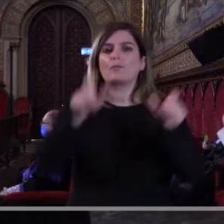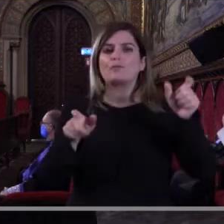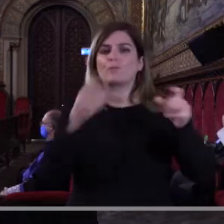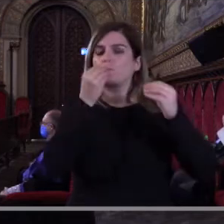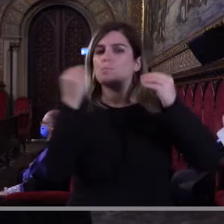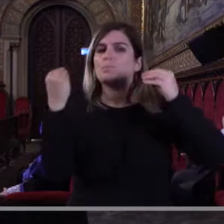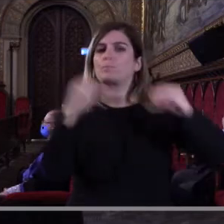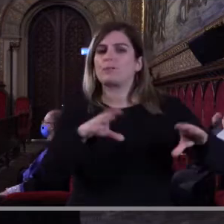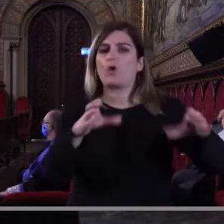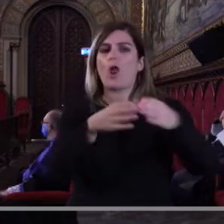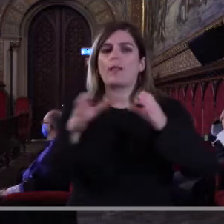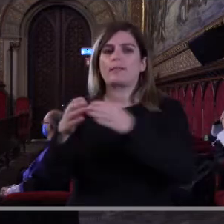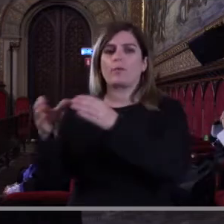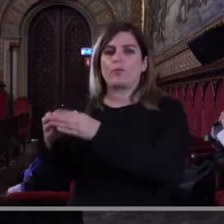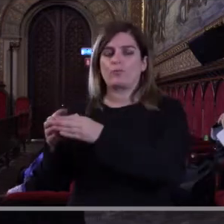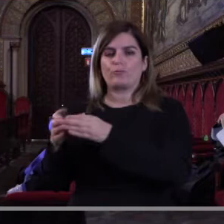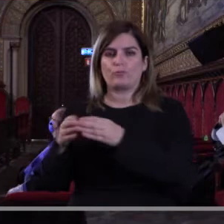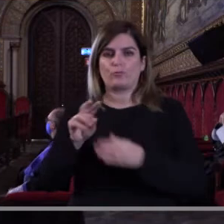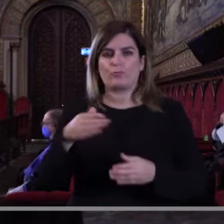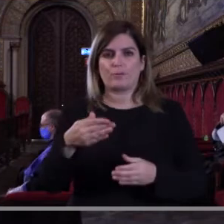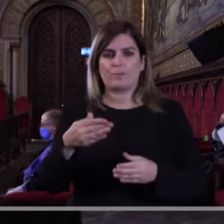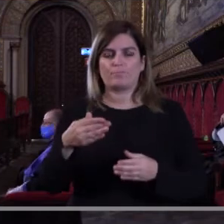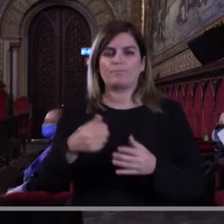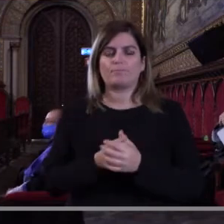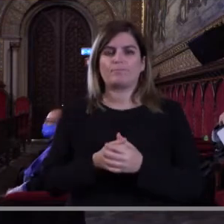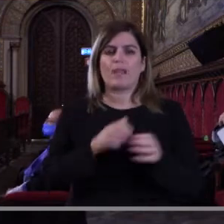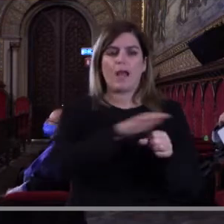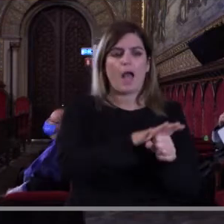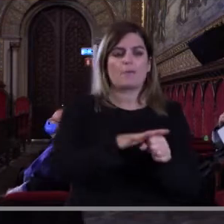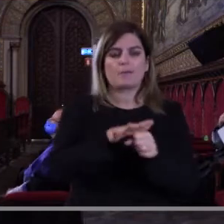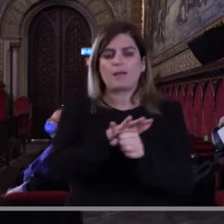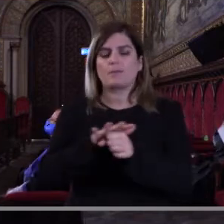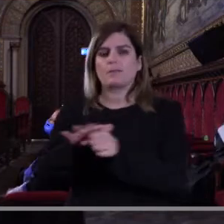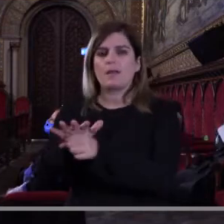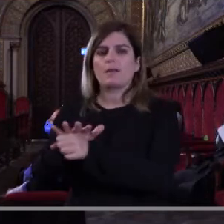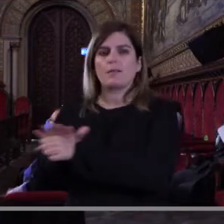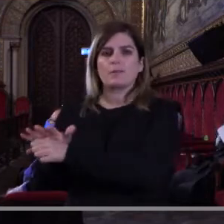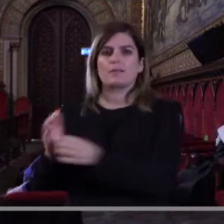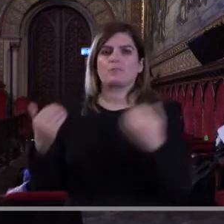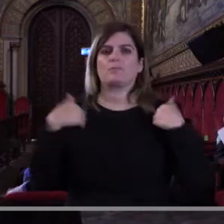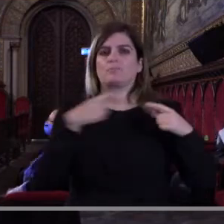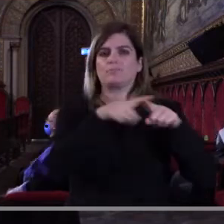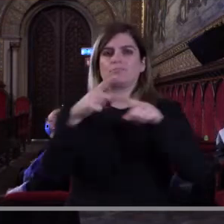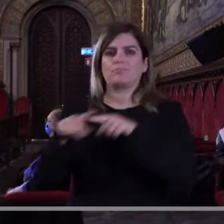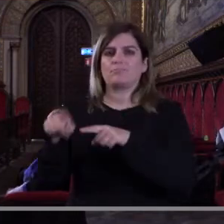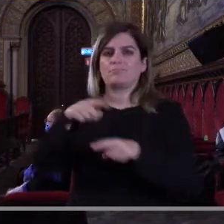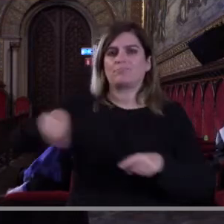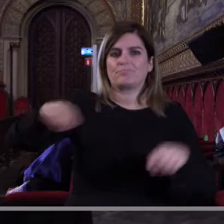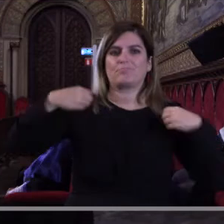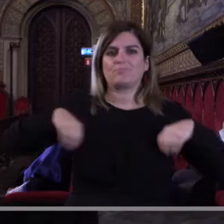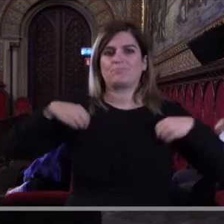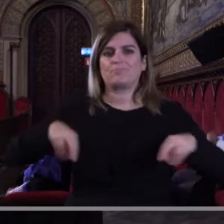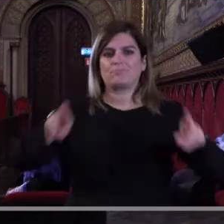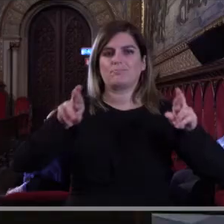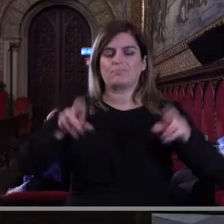diferents col·lectius de la nostra comunitat, des de diferents àmbits de treball i responsabilitat. Esperem que sigui del vostre grat.